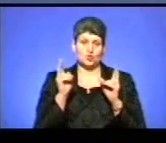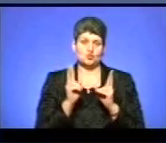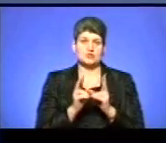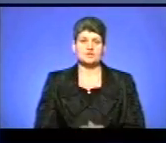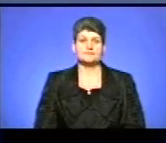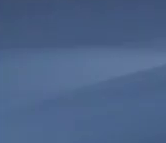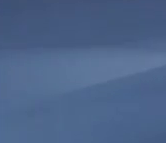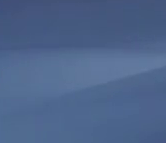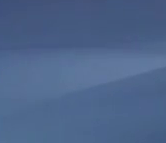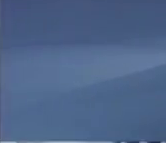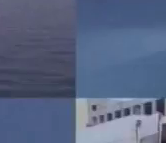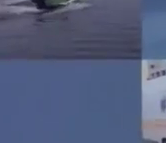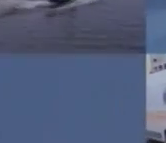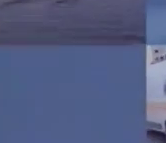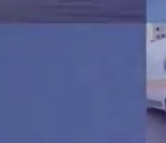Дякую.